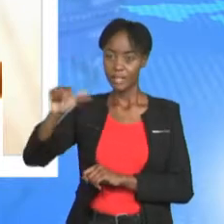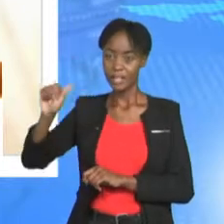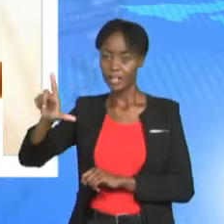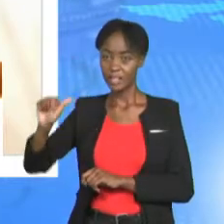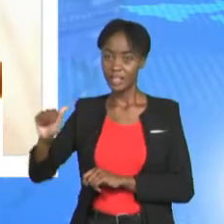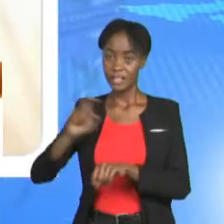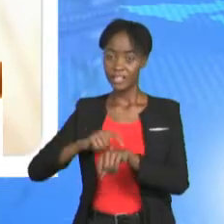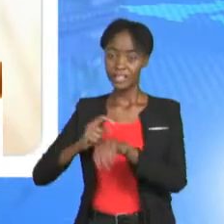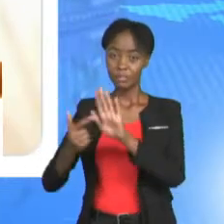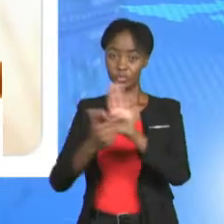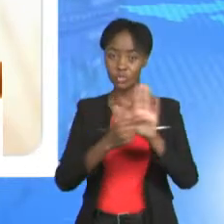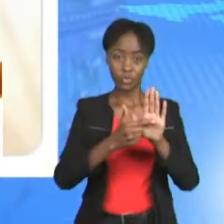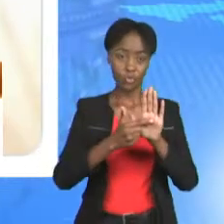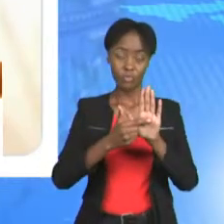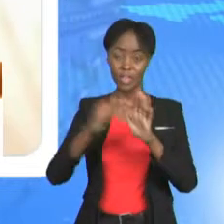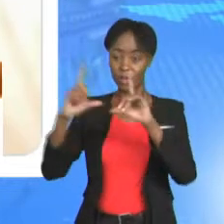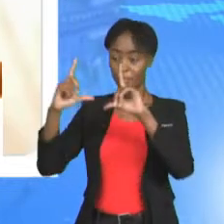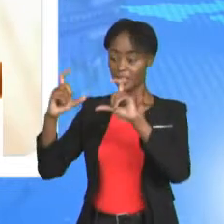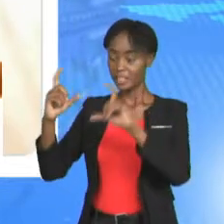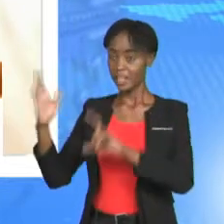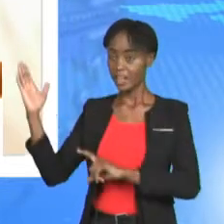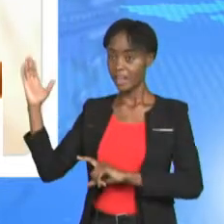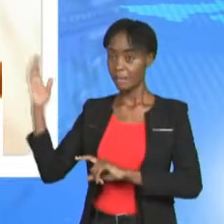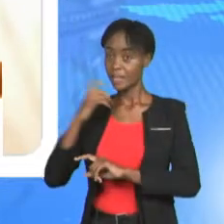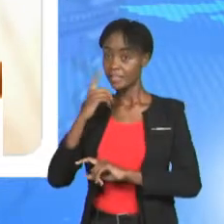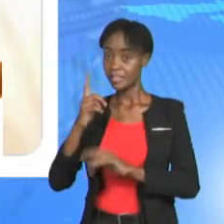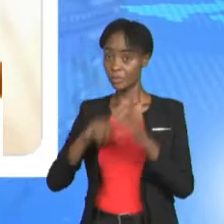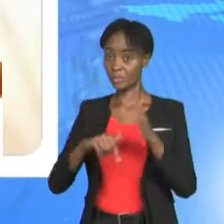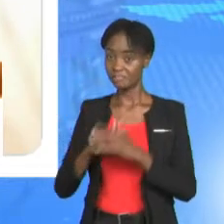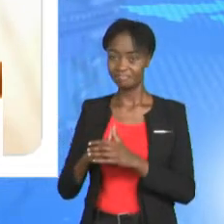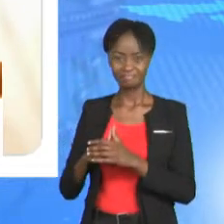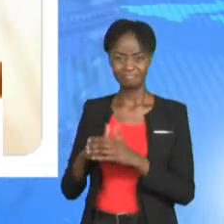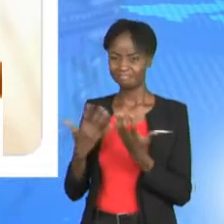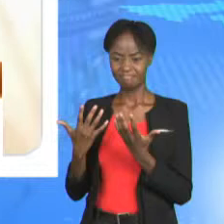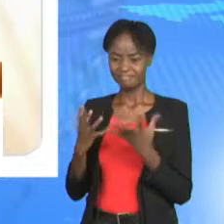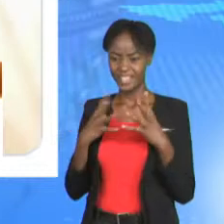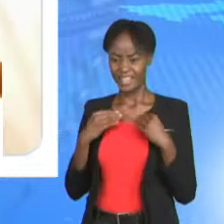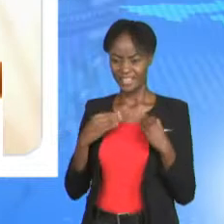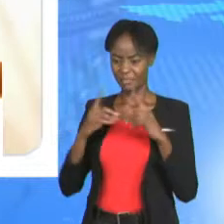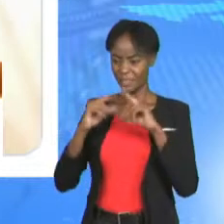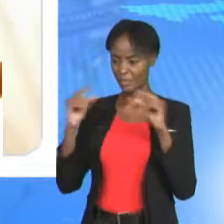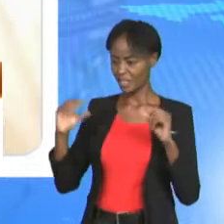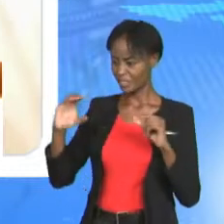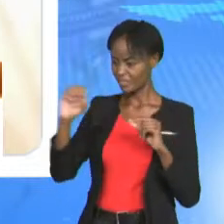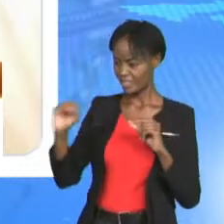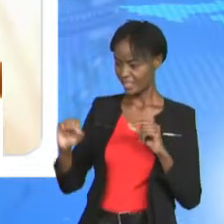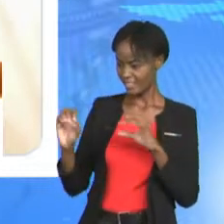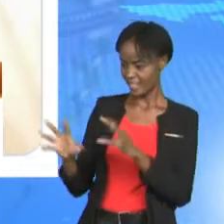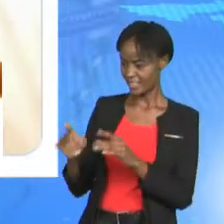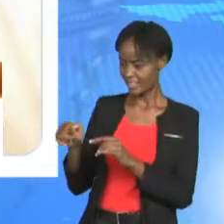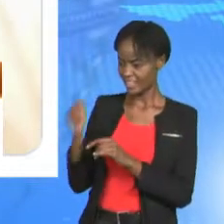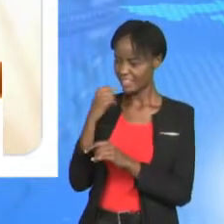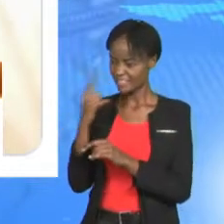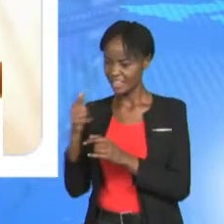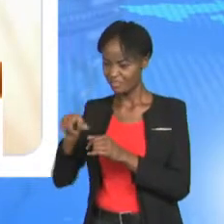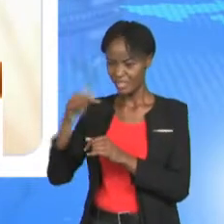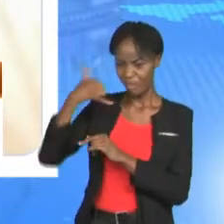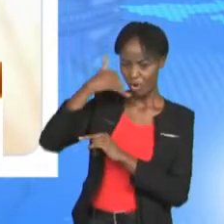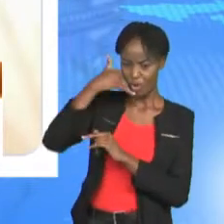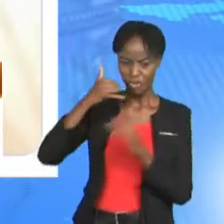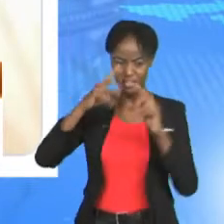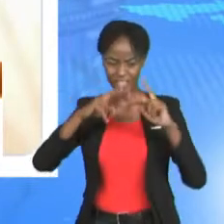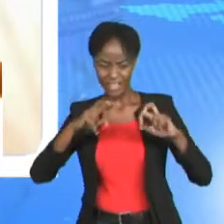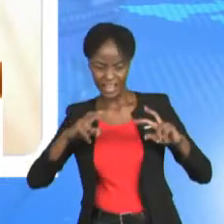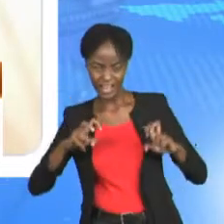aliyoweka mtandaoni na ujumbe ulioambatana na picha hiyo, Lupita alionekana kutokubaliana na madai ya kwamba Waziri Najib aliweza kumtafuta kwa